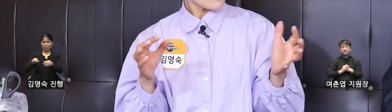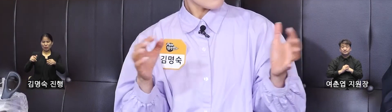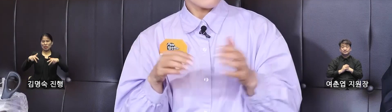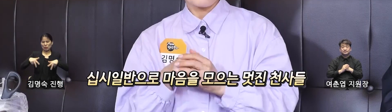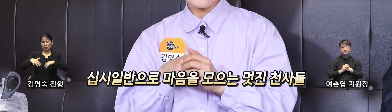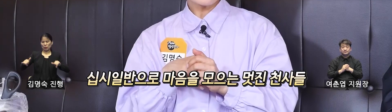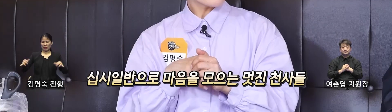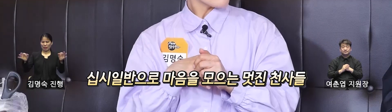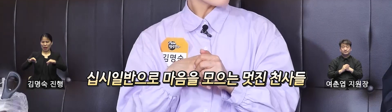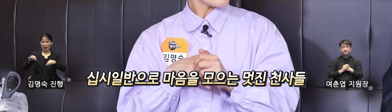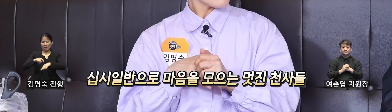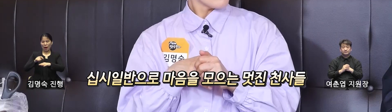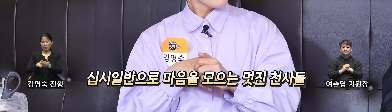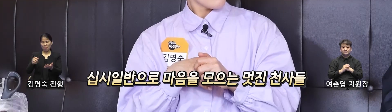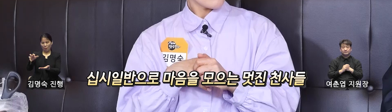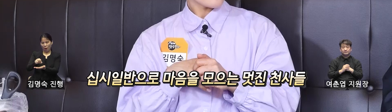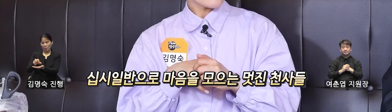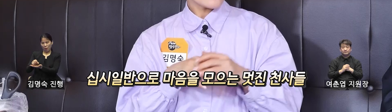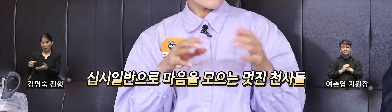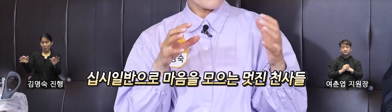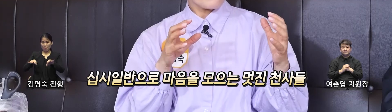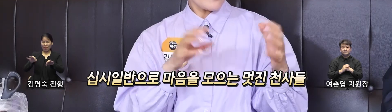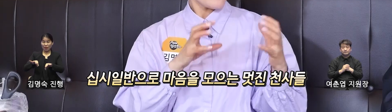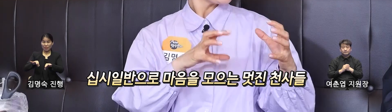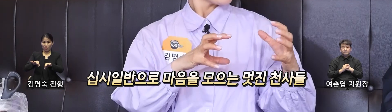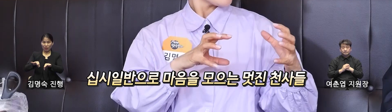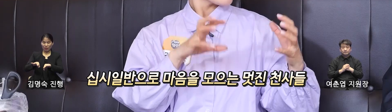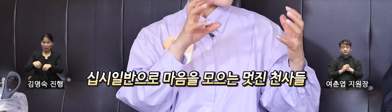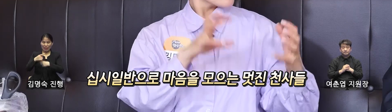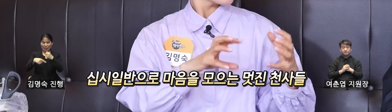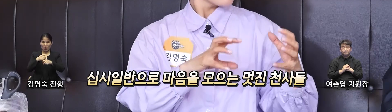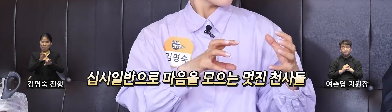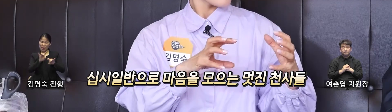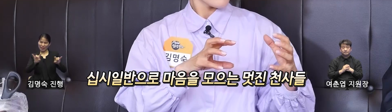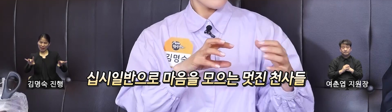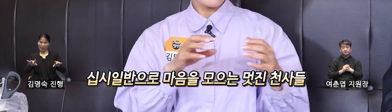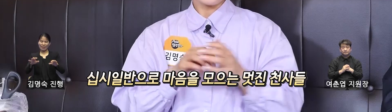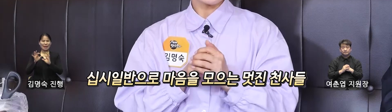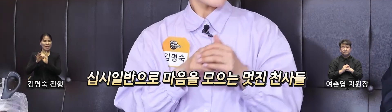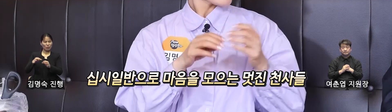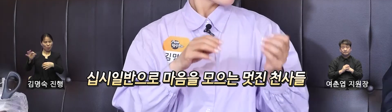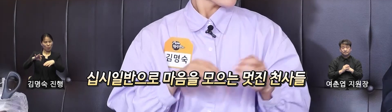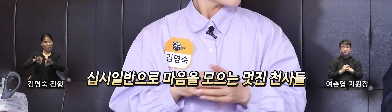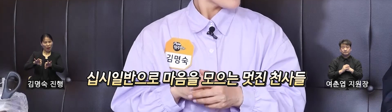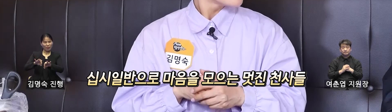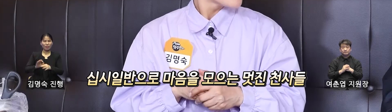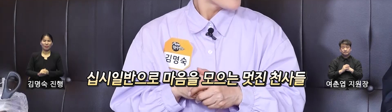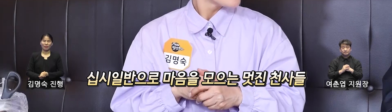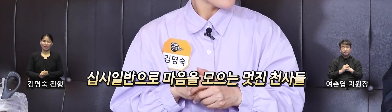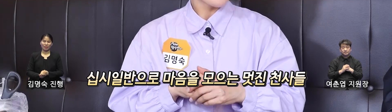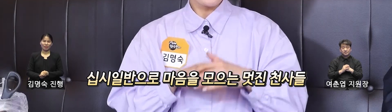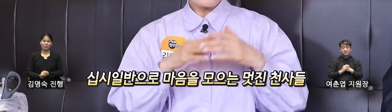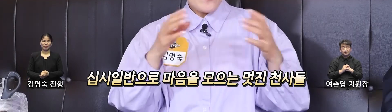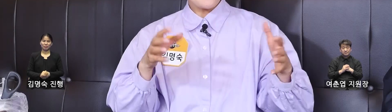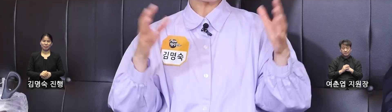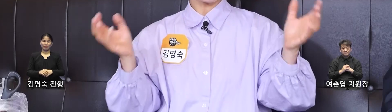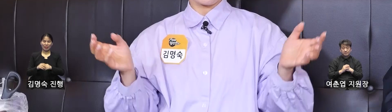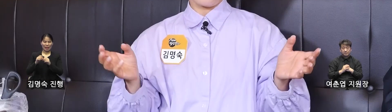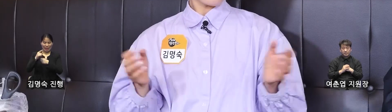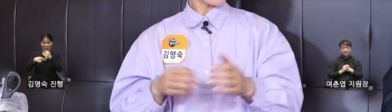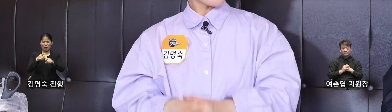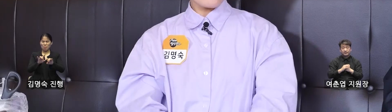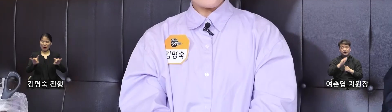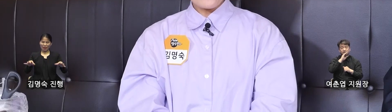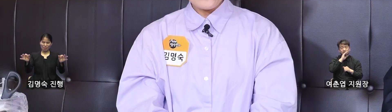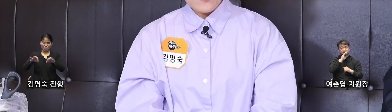다 마음을 모아서 또 이렇게 매해년마다 계속 모아서 뭐 네. 잠깐 하다 마는 게 아니라 네,